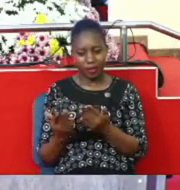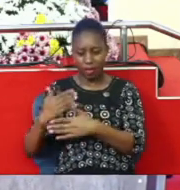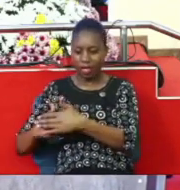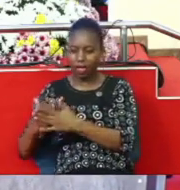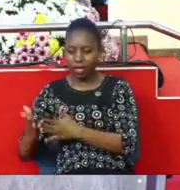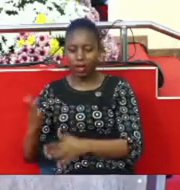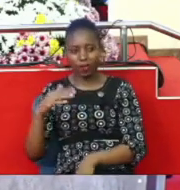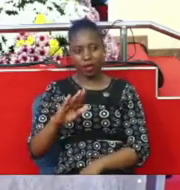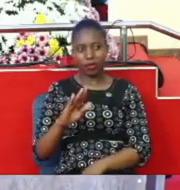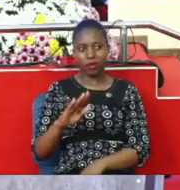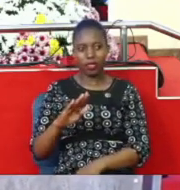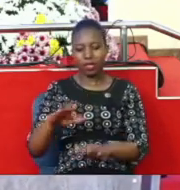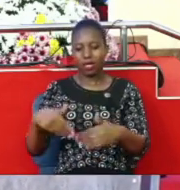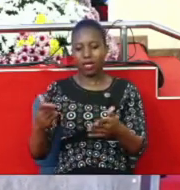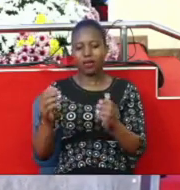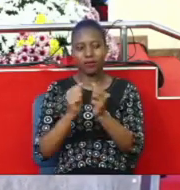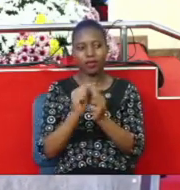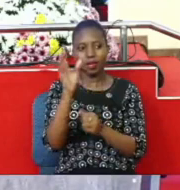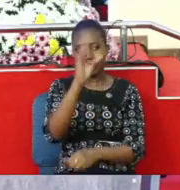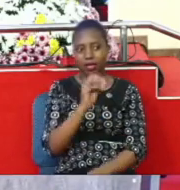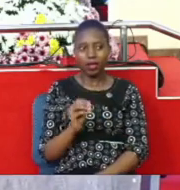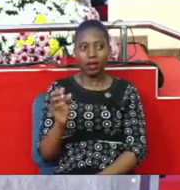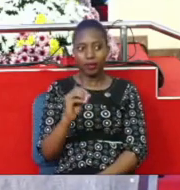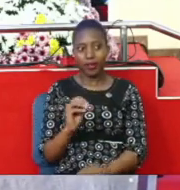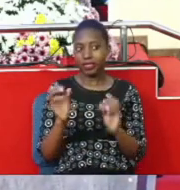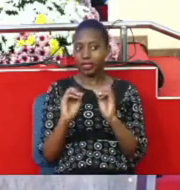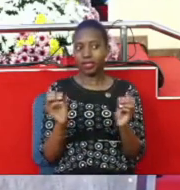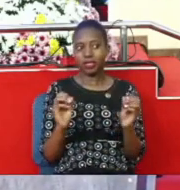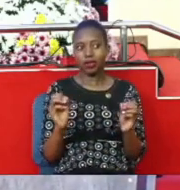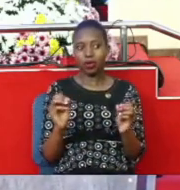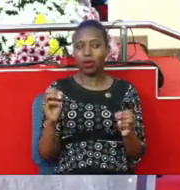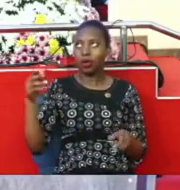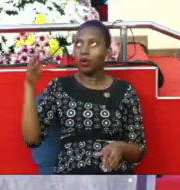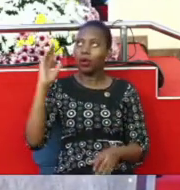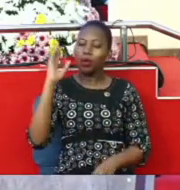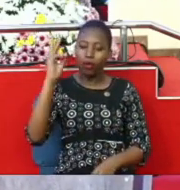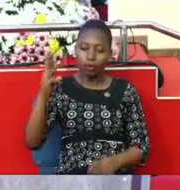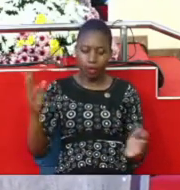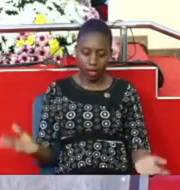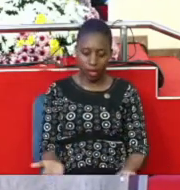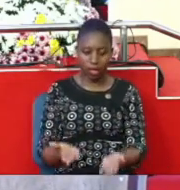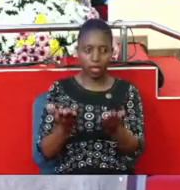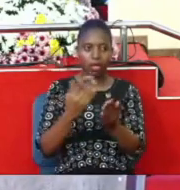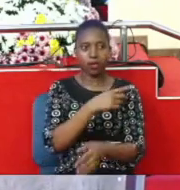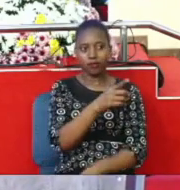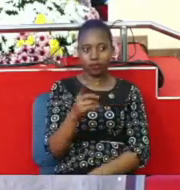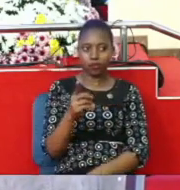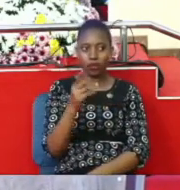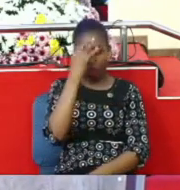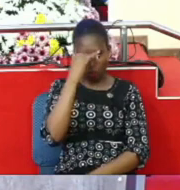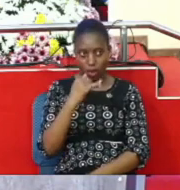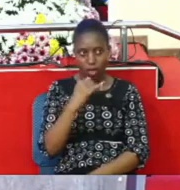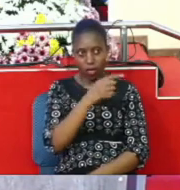Kifedha, kimaendeleo. Utakuwa umenyanyuka mara 10. That's what the Bible says. Ama wengine amsomage